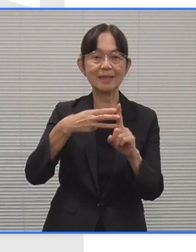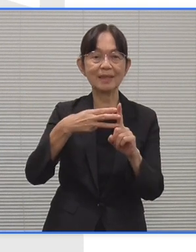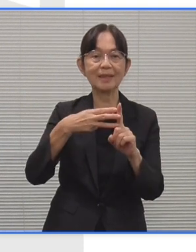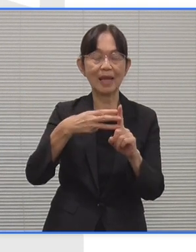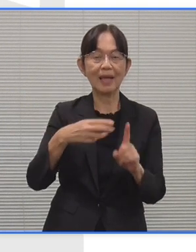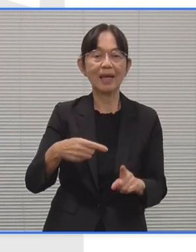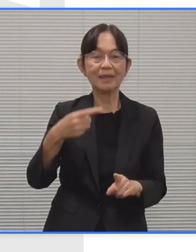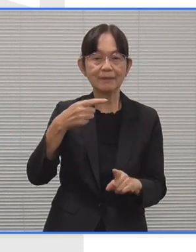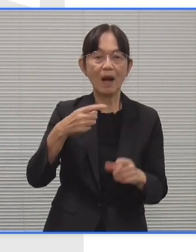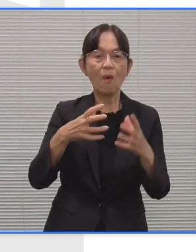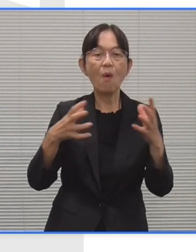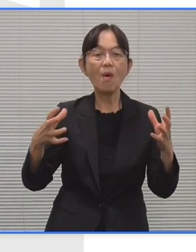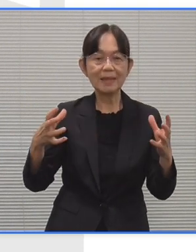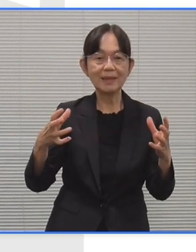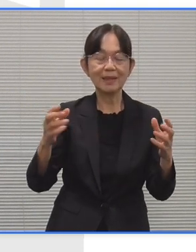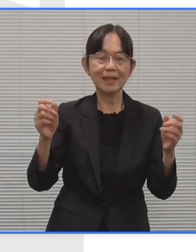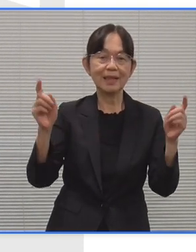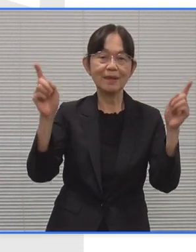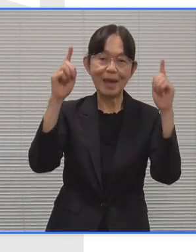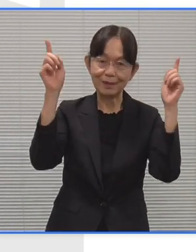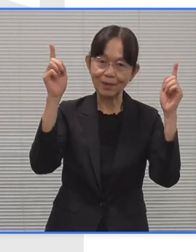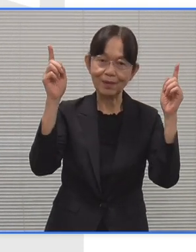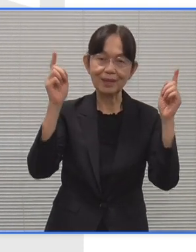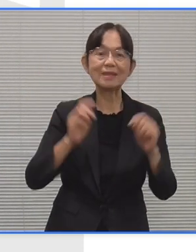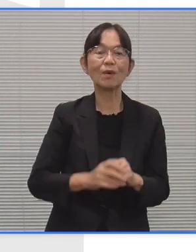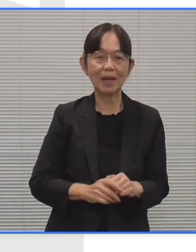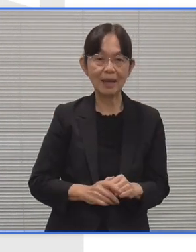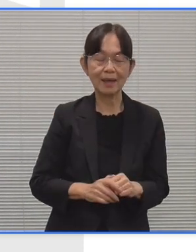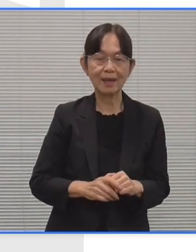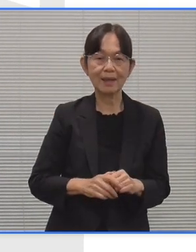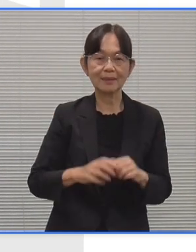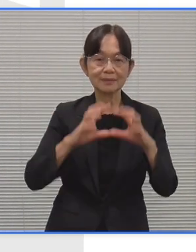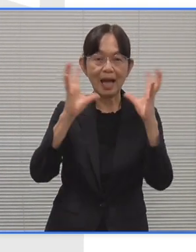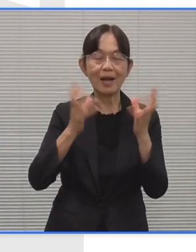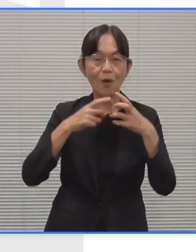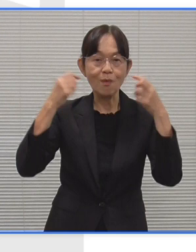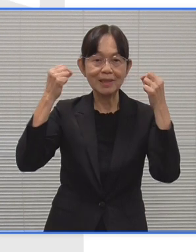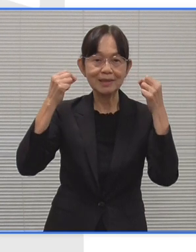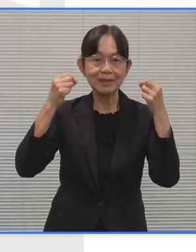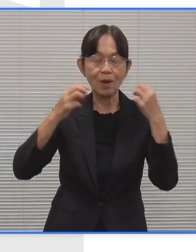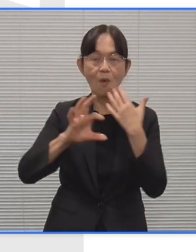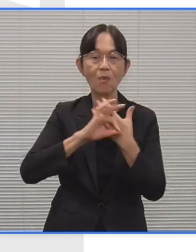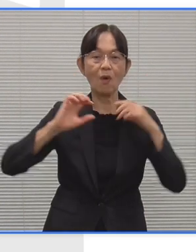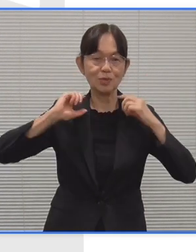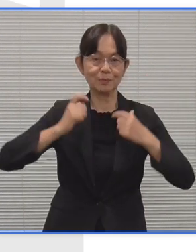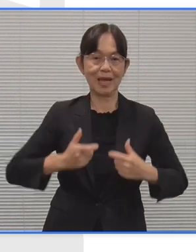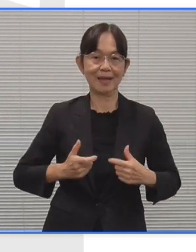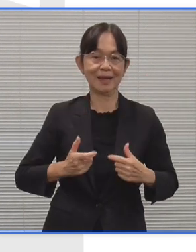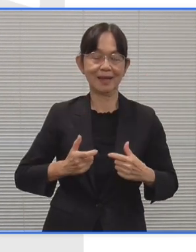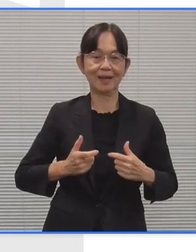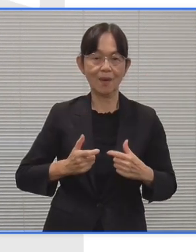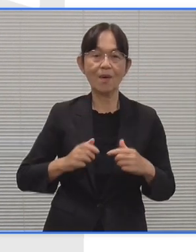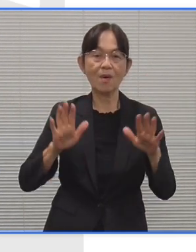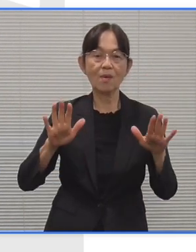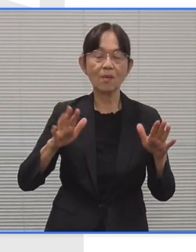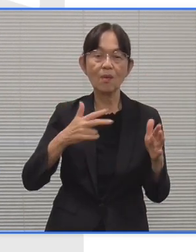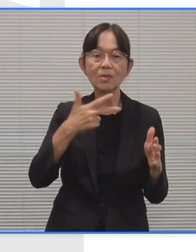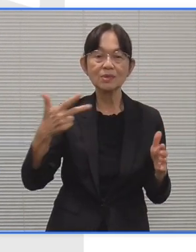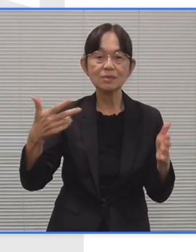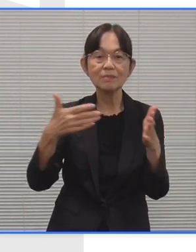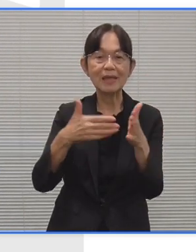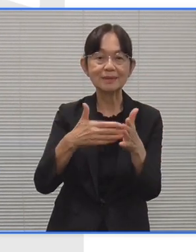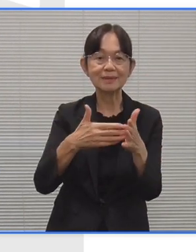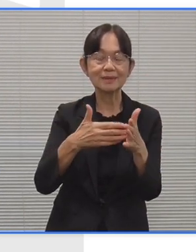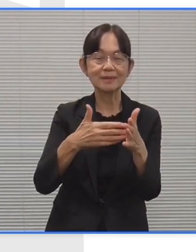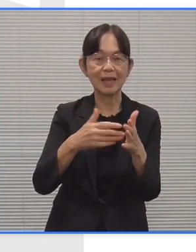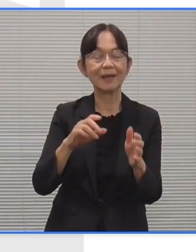一番大きいイベントでしょうか、ハロウィンコスプレフェスをいよいよ今週末、行います。10